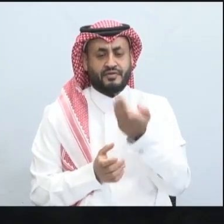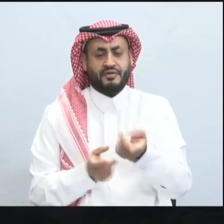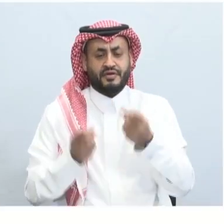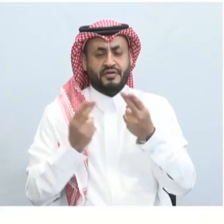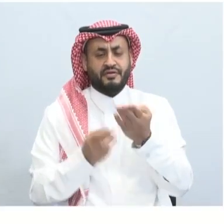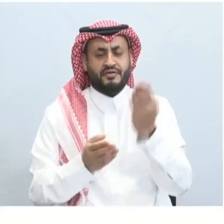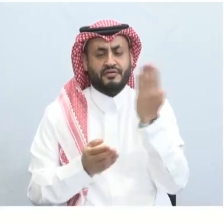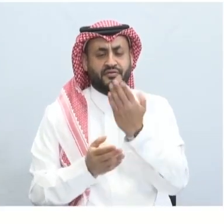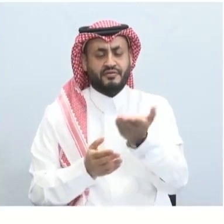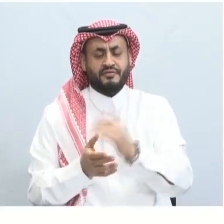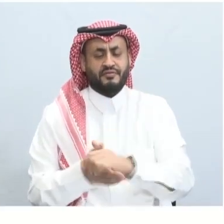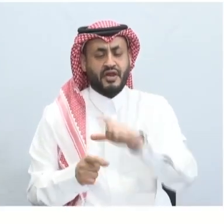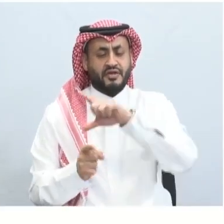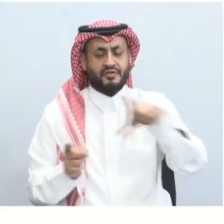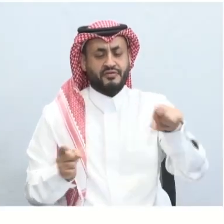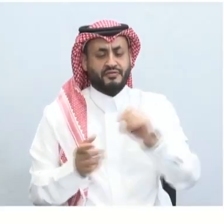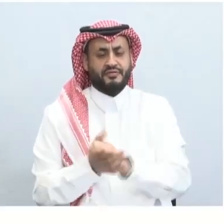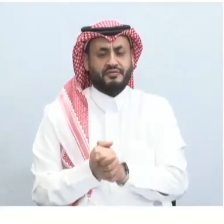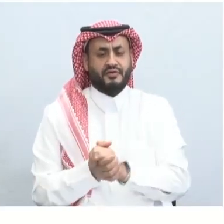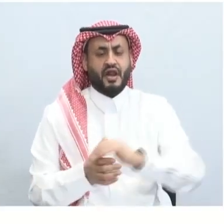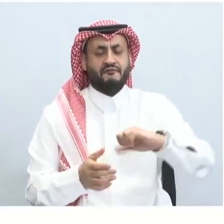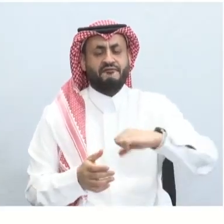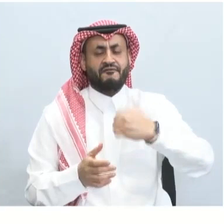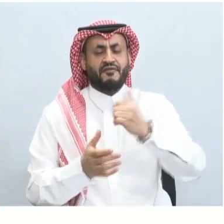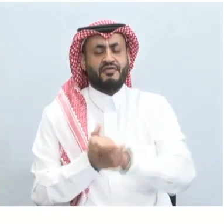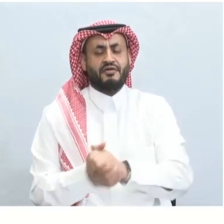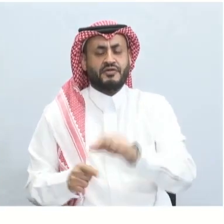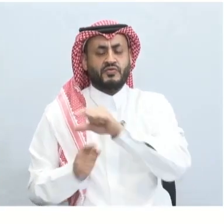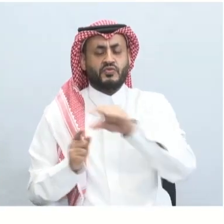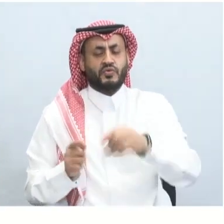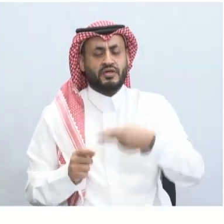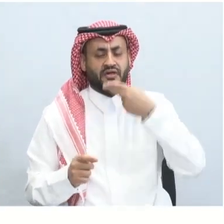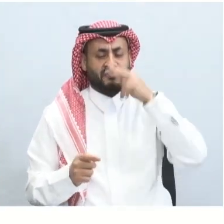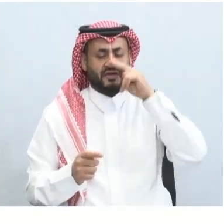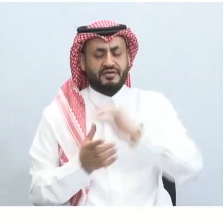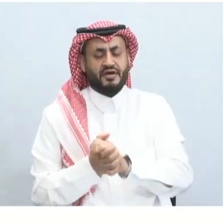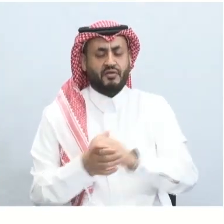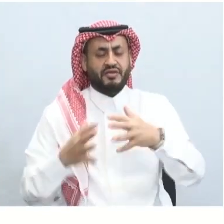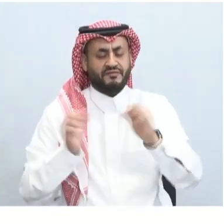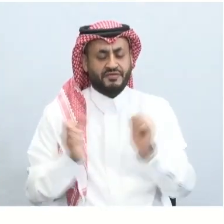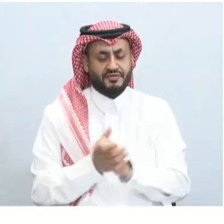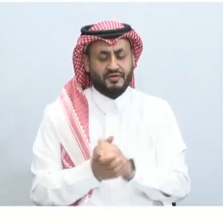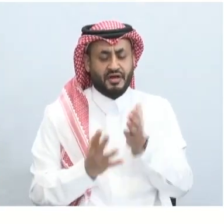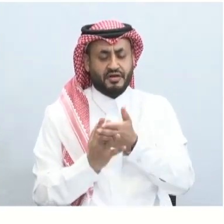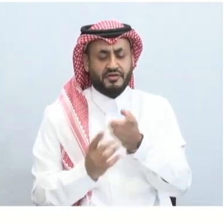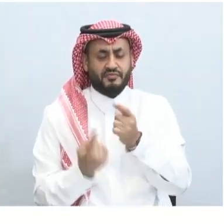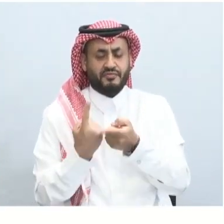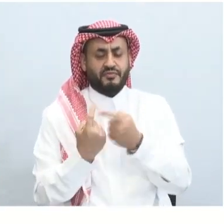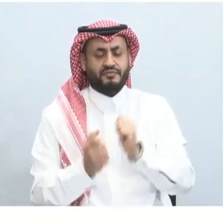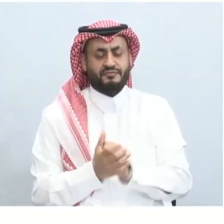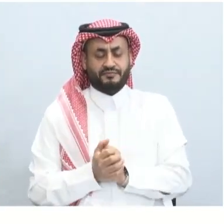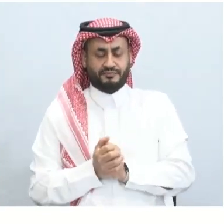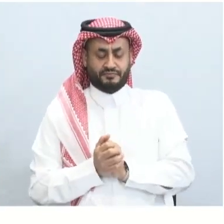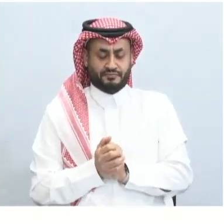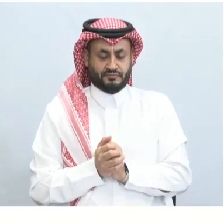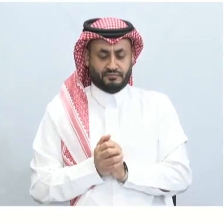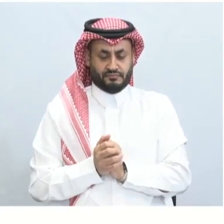هذا اليوم بعنوان فضل سوره الفاتحه وتفسيرها وسنتناول القسم الاول منه وما تبقى